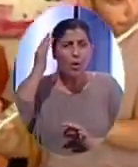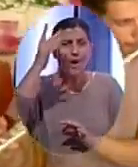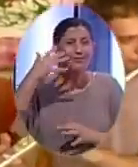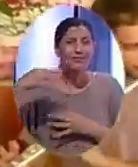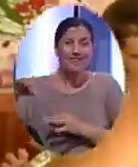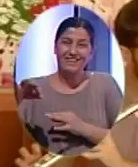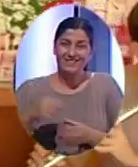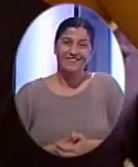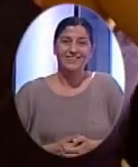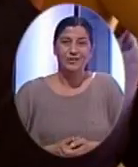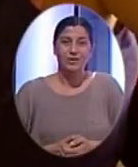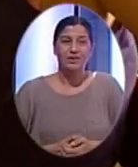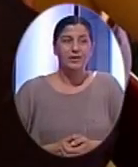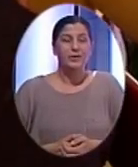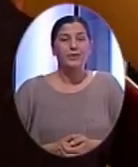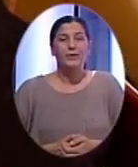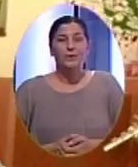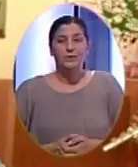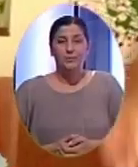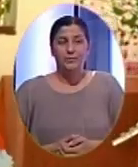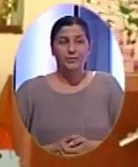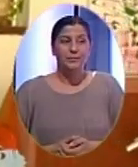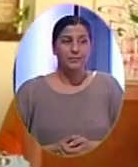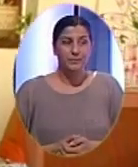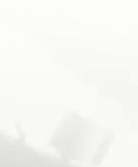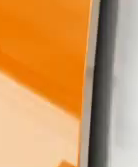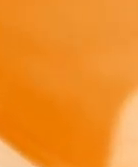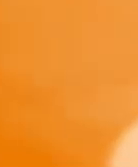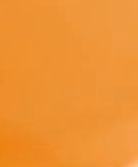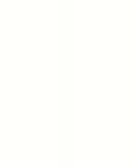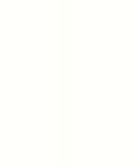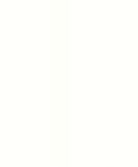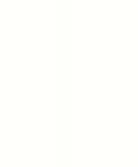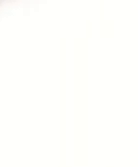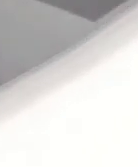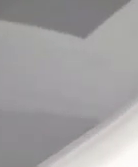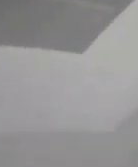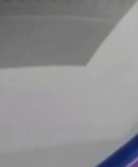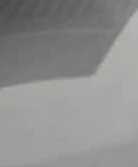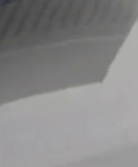בספרדית.